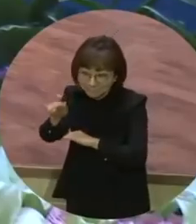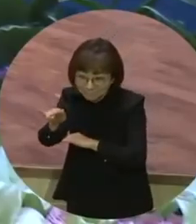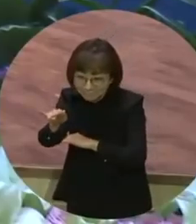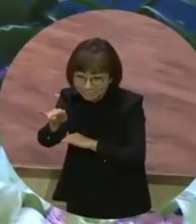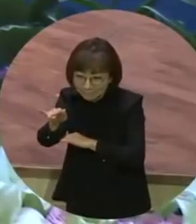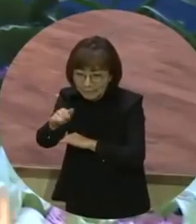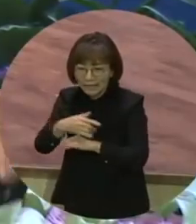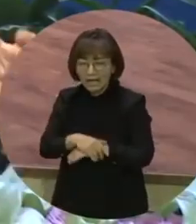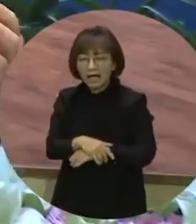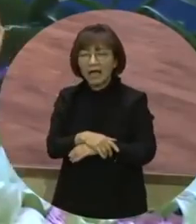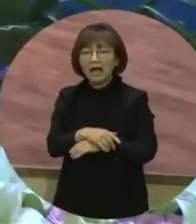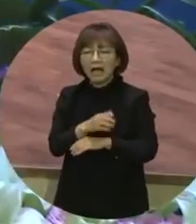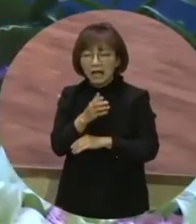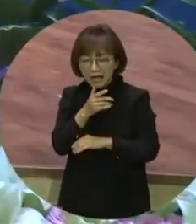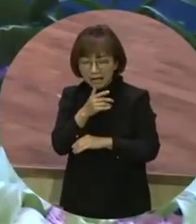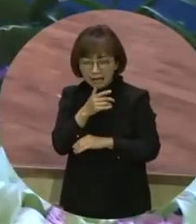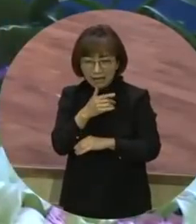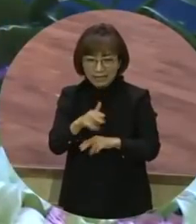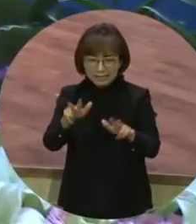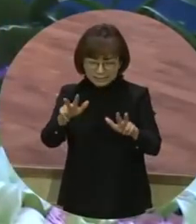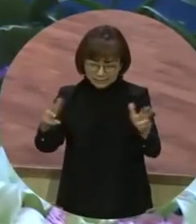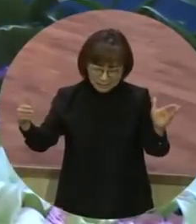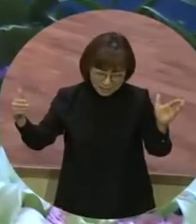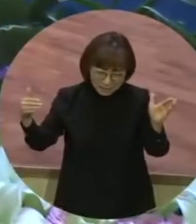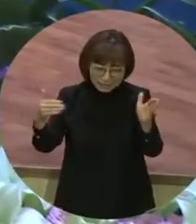전해진 적이 없다는 걸 느낄 수 있어요.